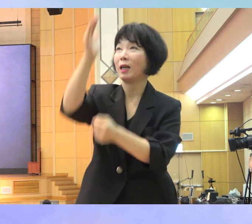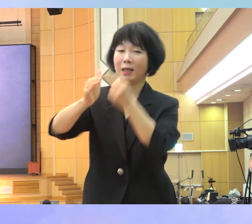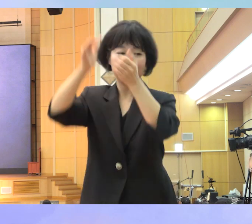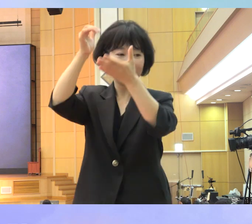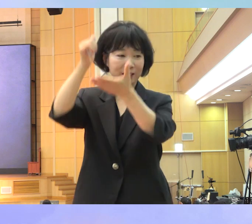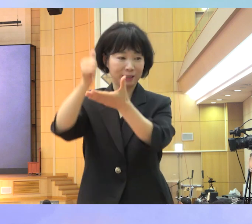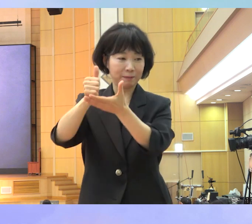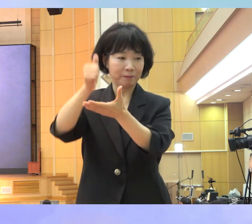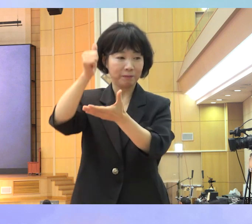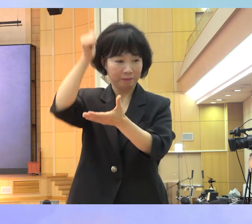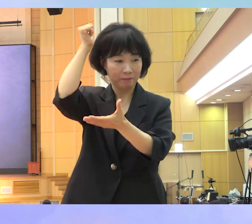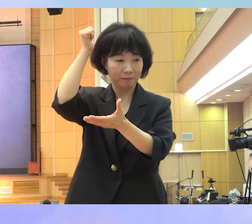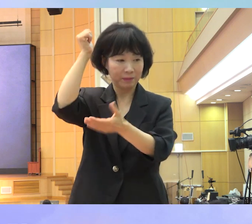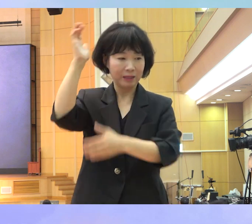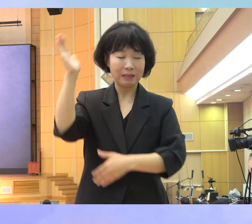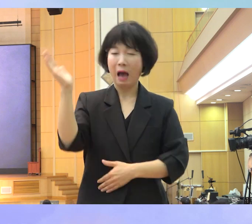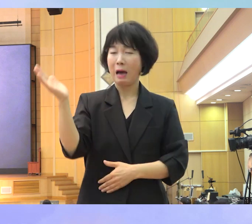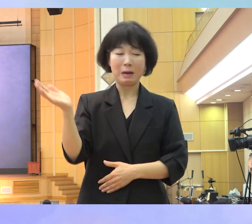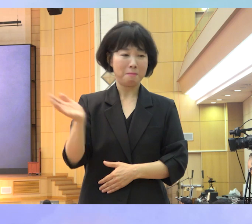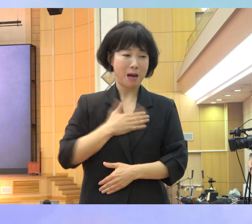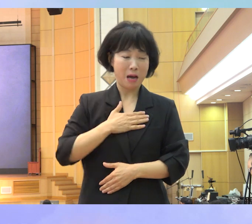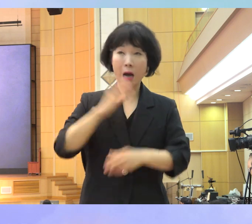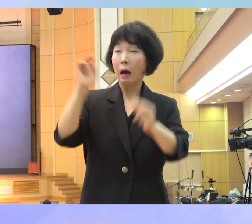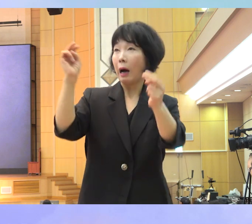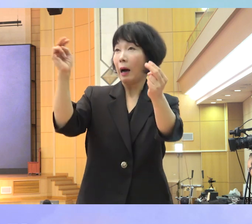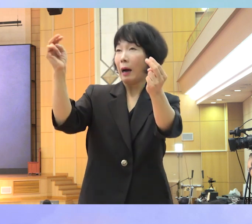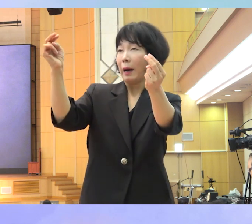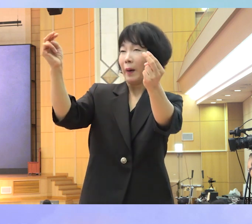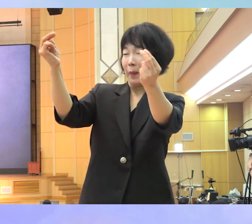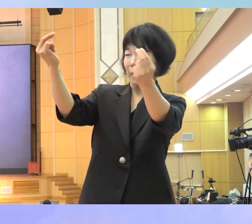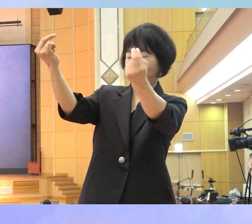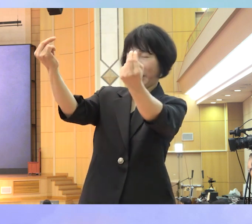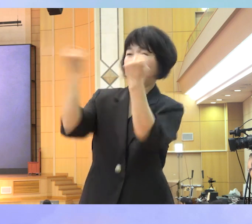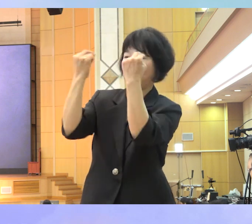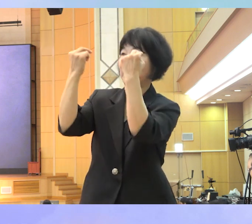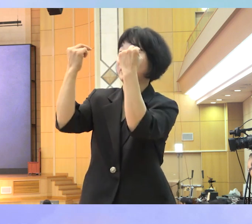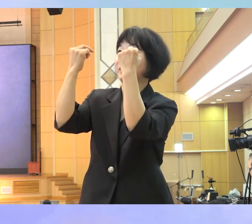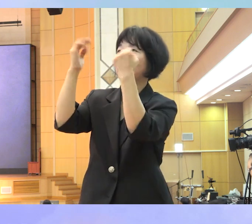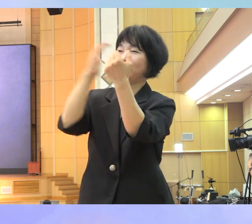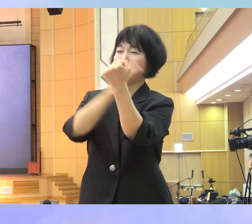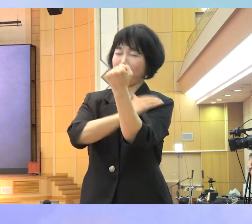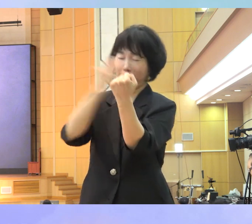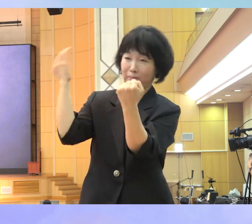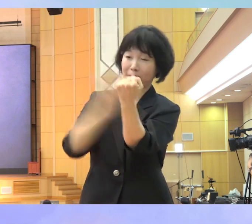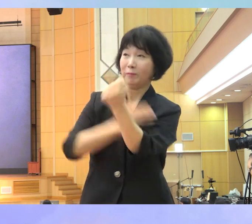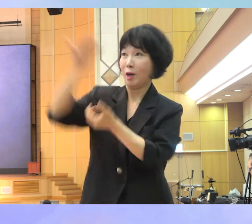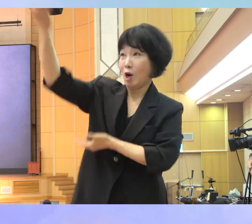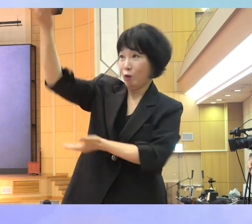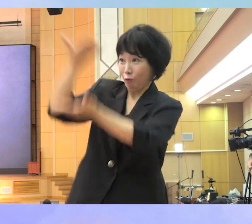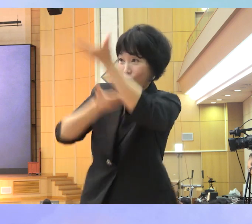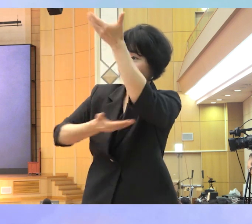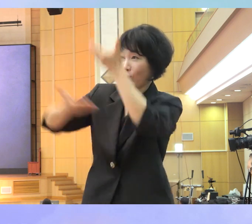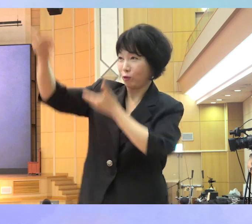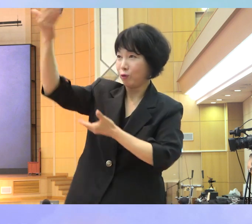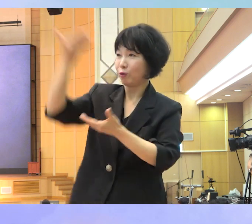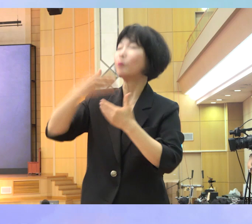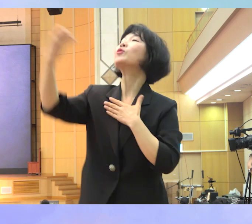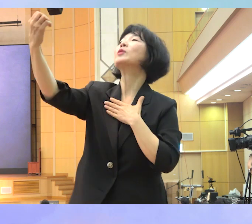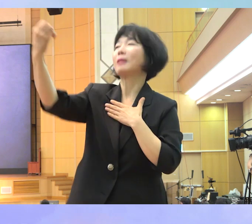주 하나님. 나를 바라보시고 능력 준다,